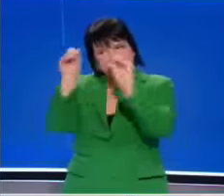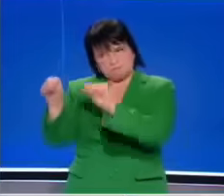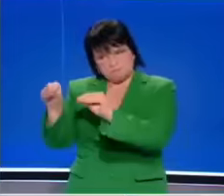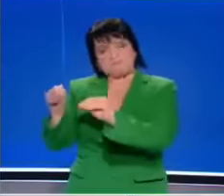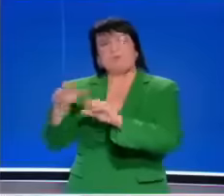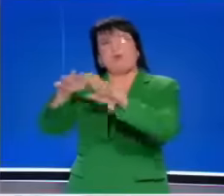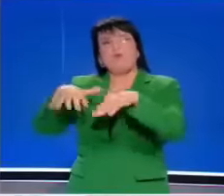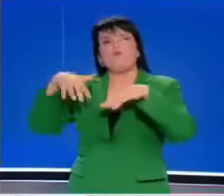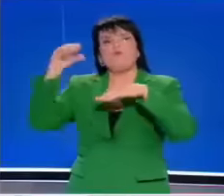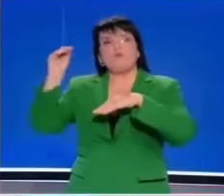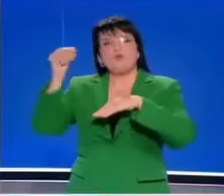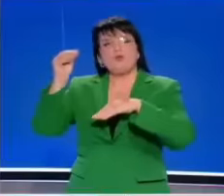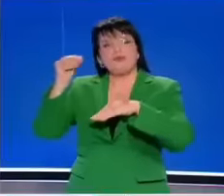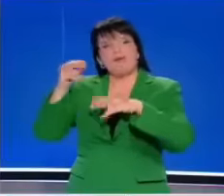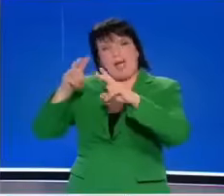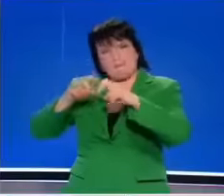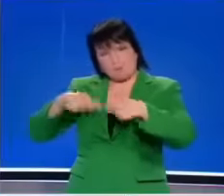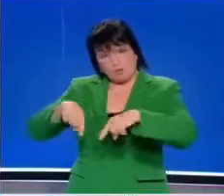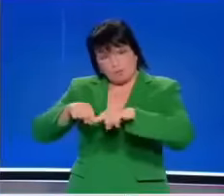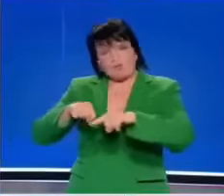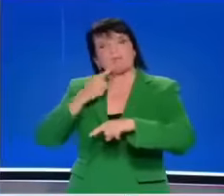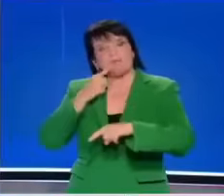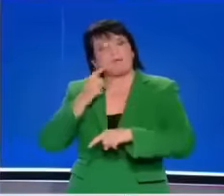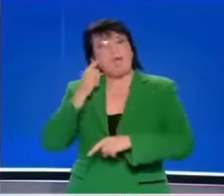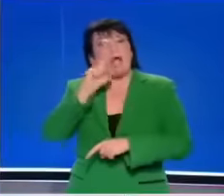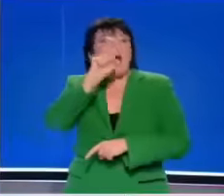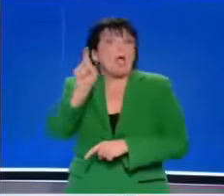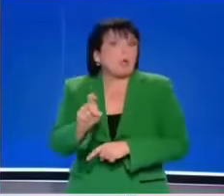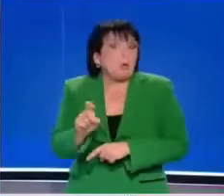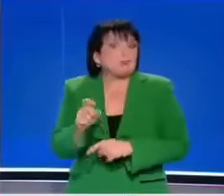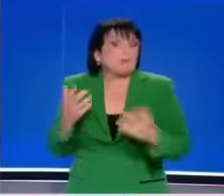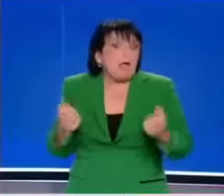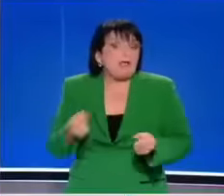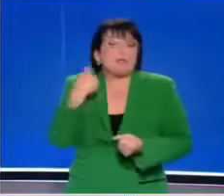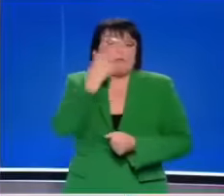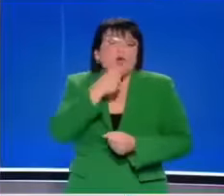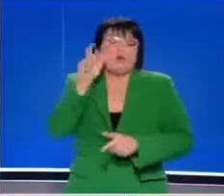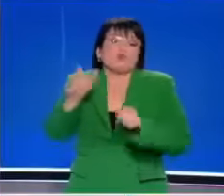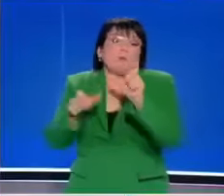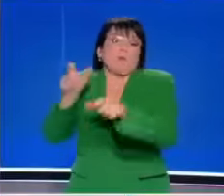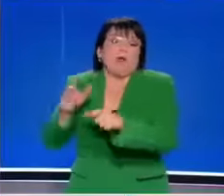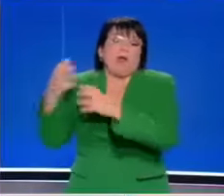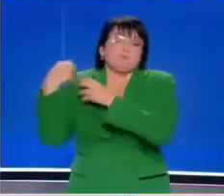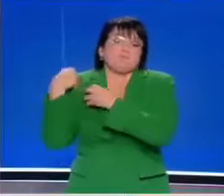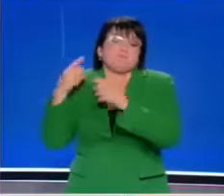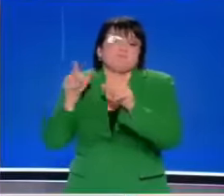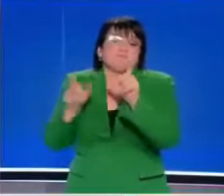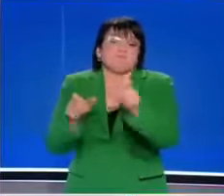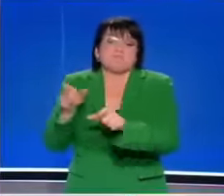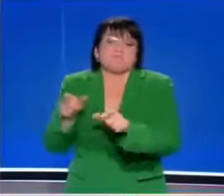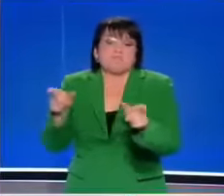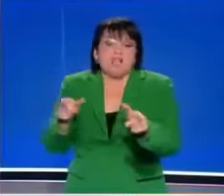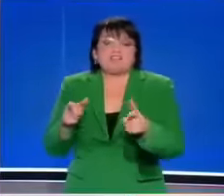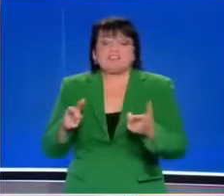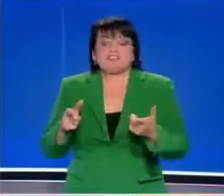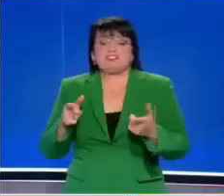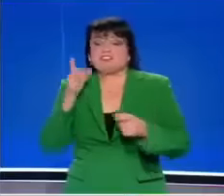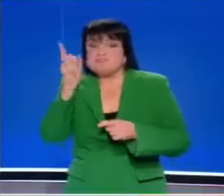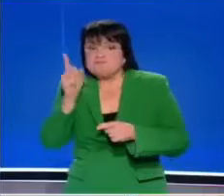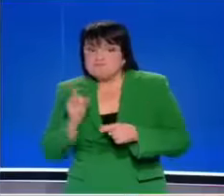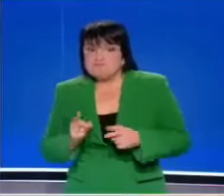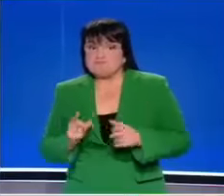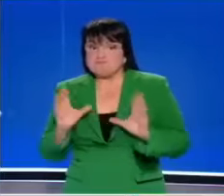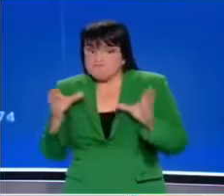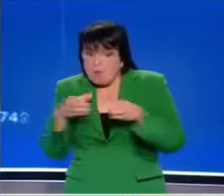θα καταλήξει στη βουλή και το ερώτημα λοιπόν είναι εκεί προφανώς θα περιλαμβάνει πολιτικά πρόσωπα το ερώτημα είναι εκεί εσείς θα καταθέσετε αίτημα για σύσταση